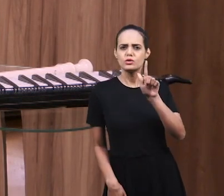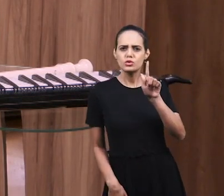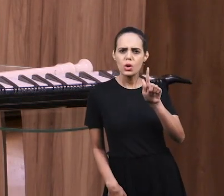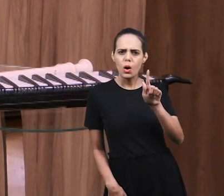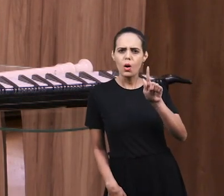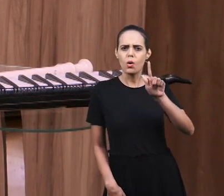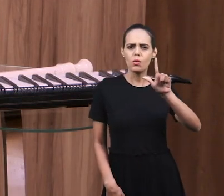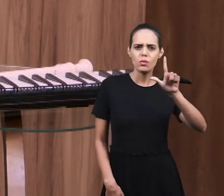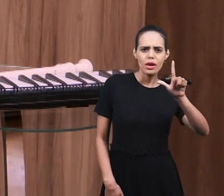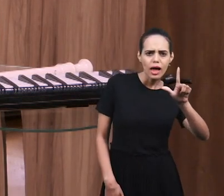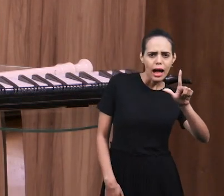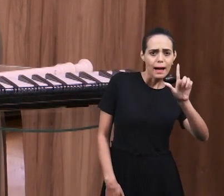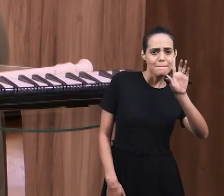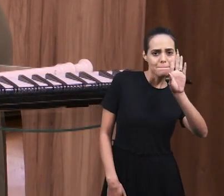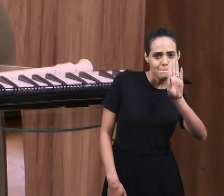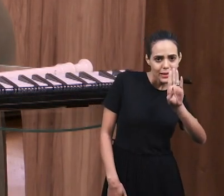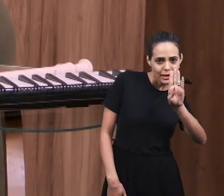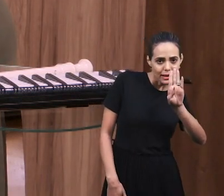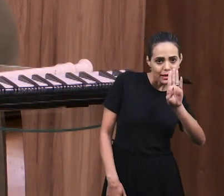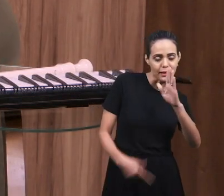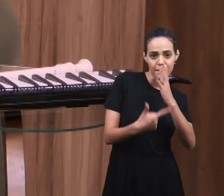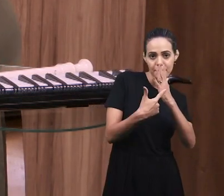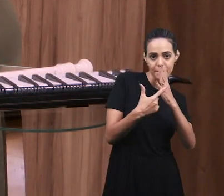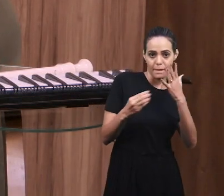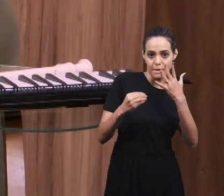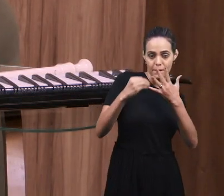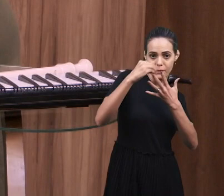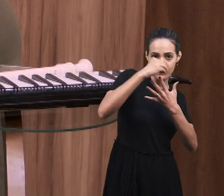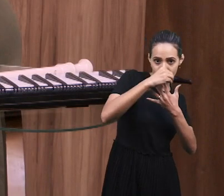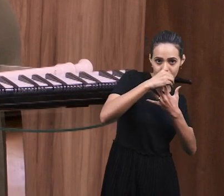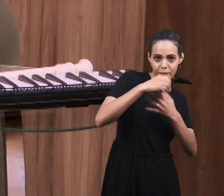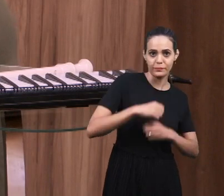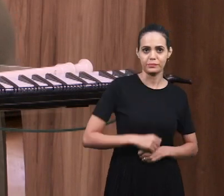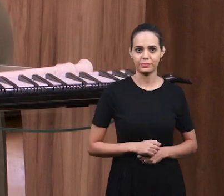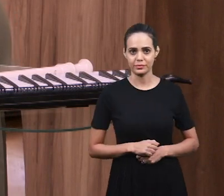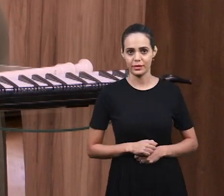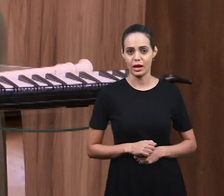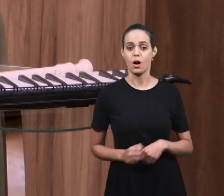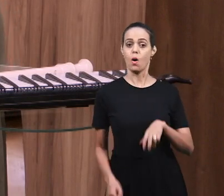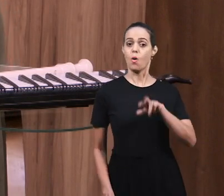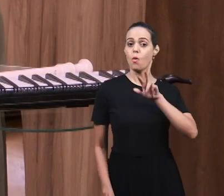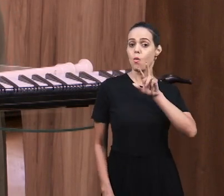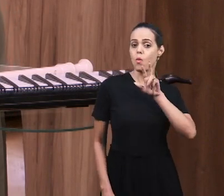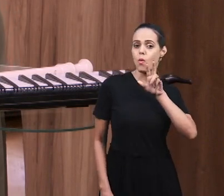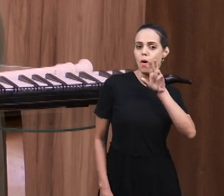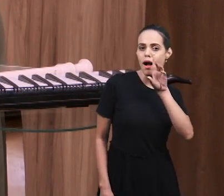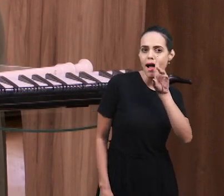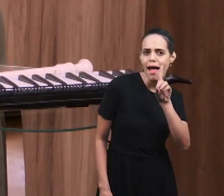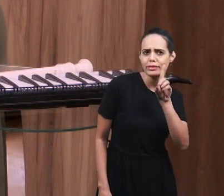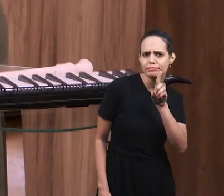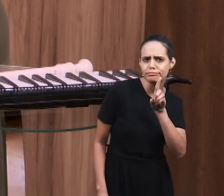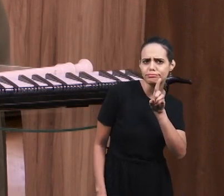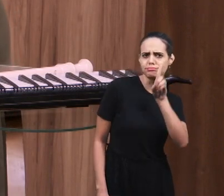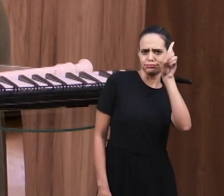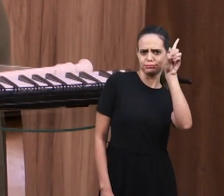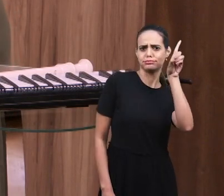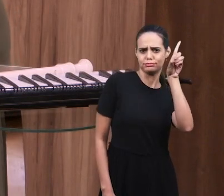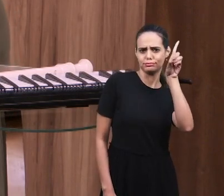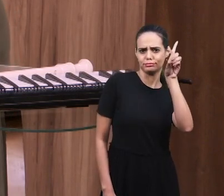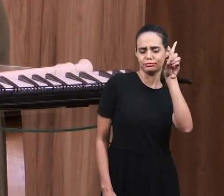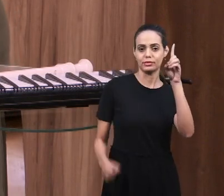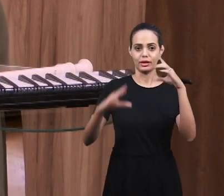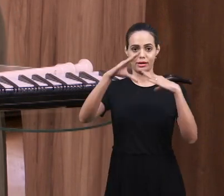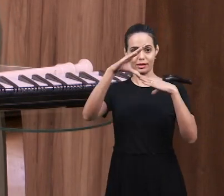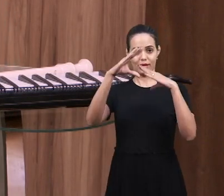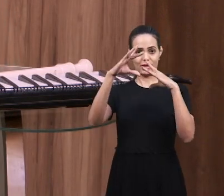La, Si, Do aigu et le Ré aigu. En rappelant que le Ré, le